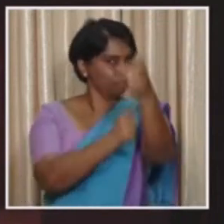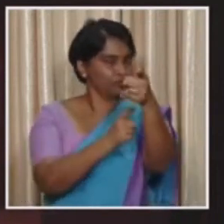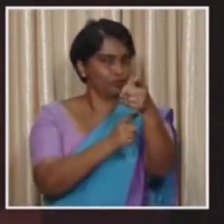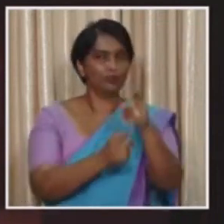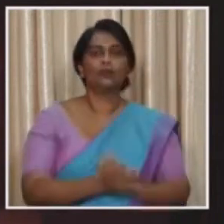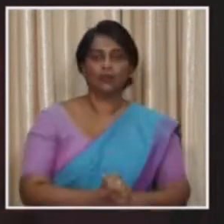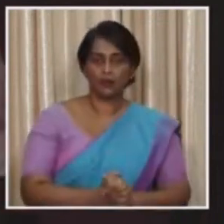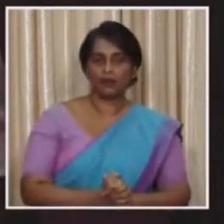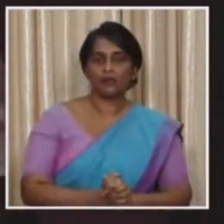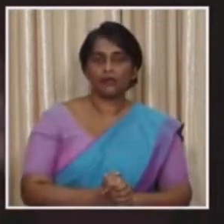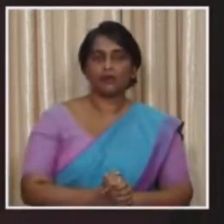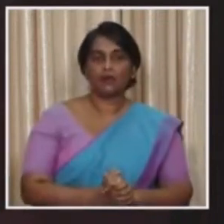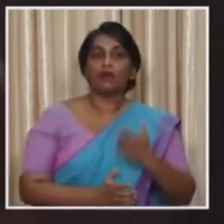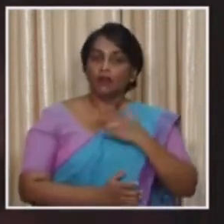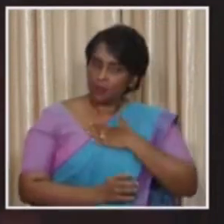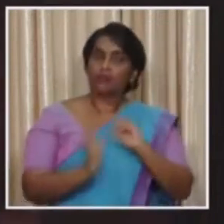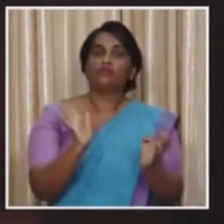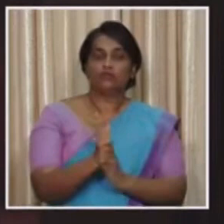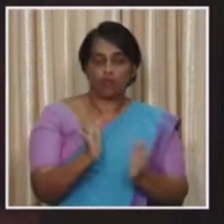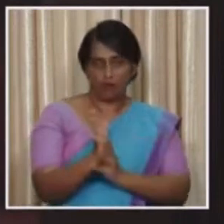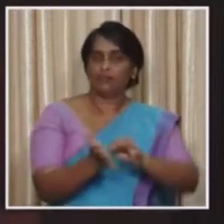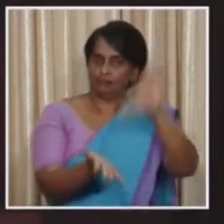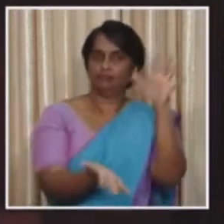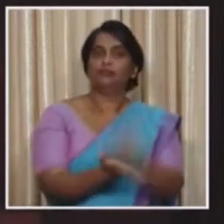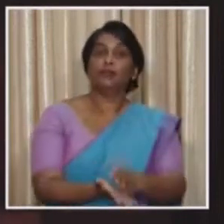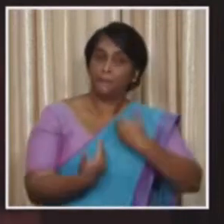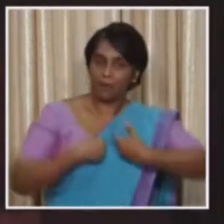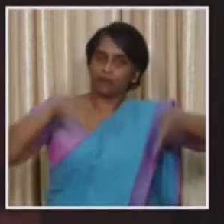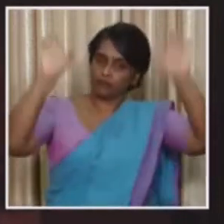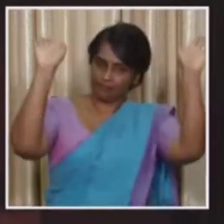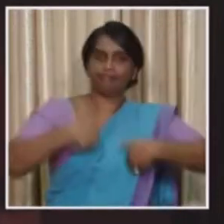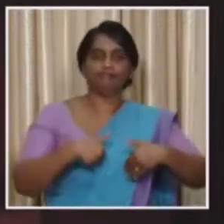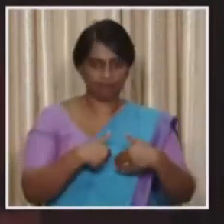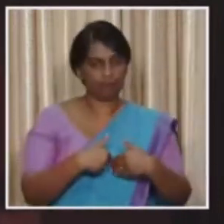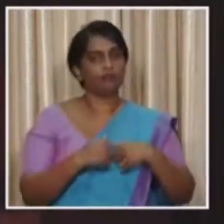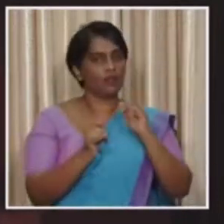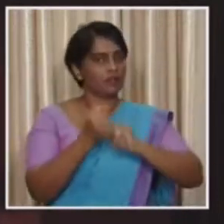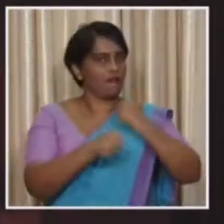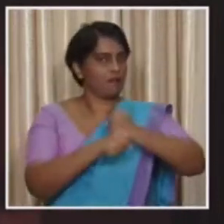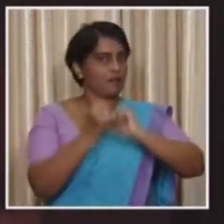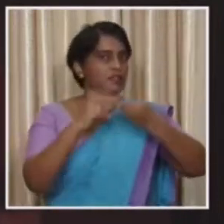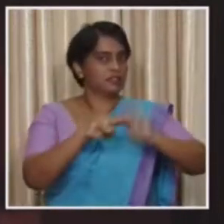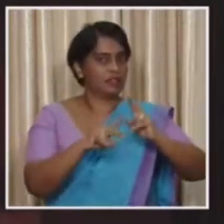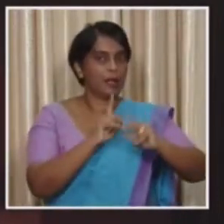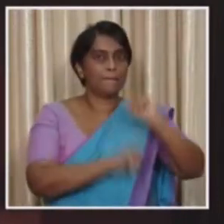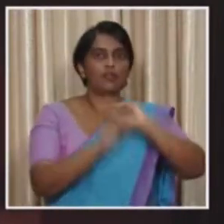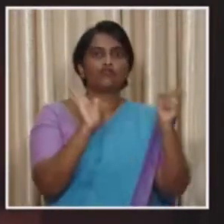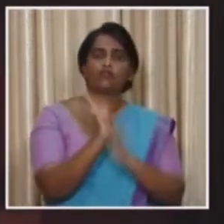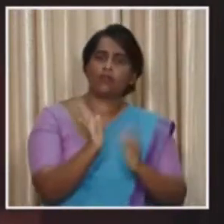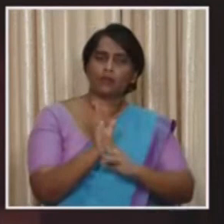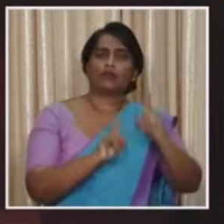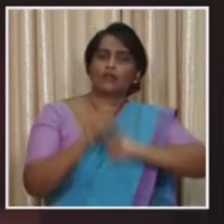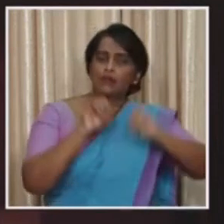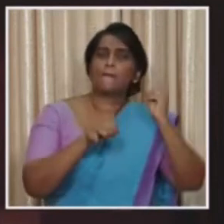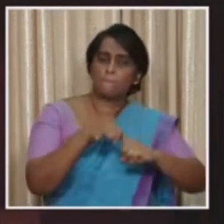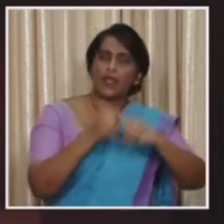ඕන. ඔබතුමා ඒක බාර ගන්න. මම එහෙනම් කමිටුවක් ස්ථාපනය කරලා මම කැඳවන්නම් නිලධාරීන්. මම කැඳවන්නම් පාර්ලිමේන්තු කමිටුවට ප්‍රශ්න කරන්න.